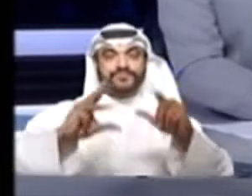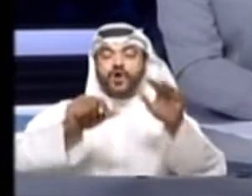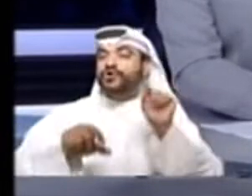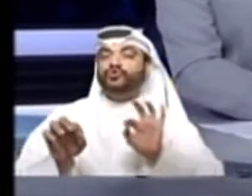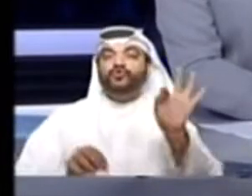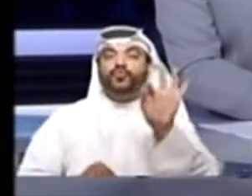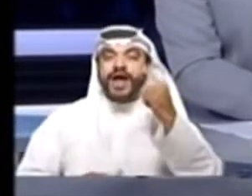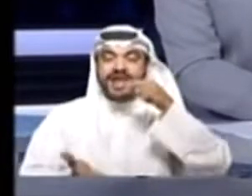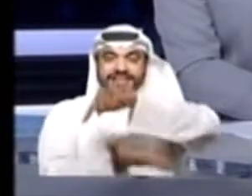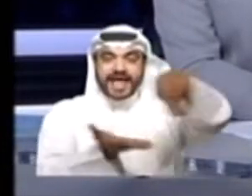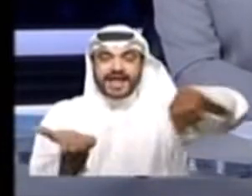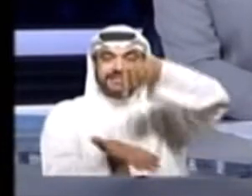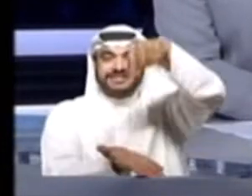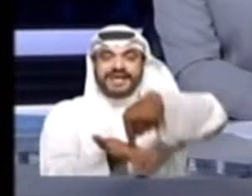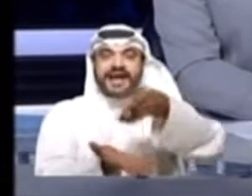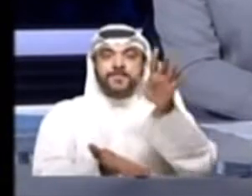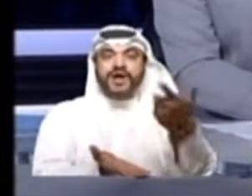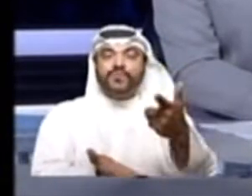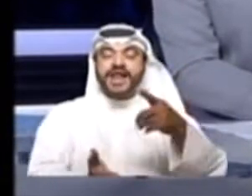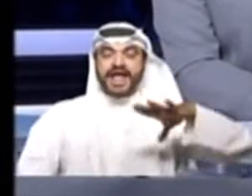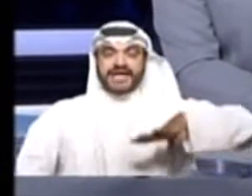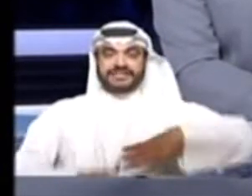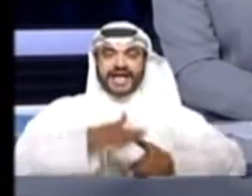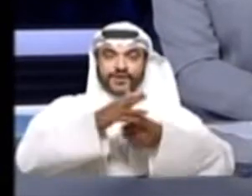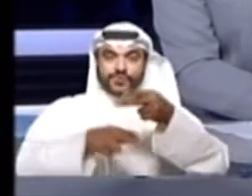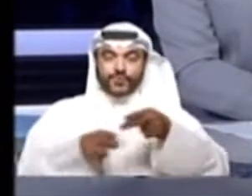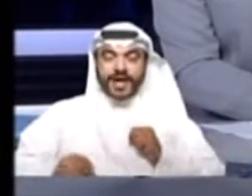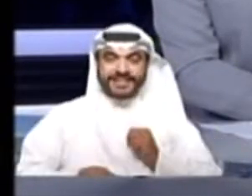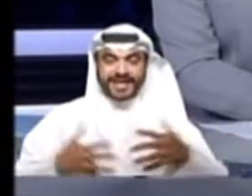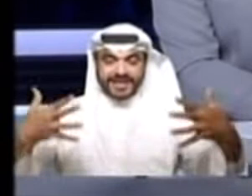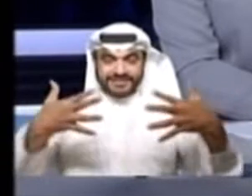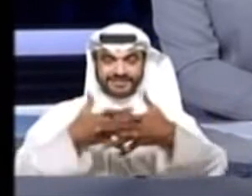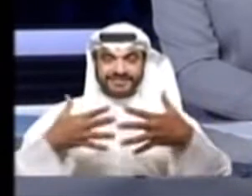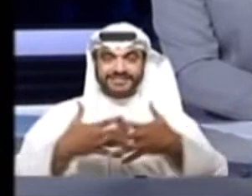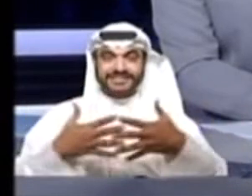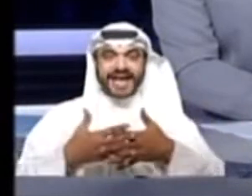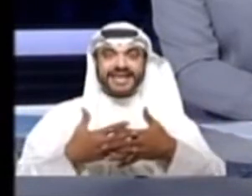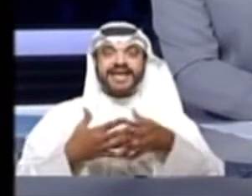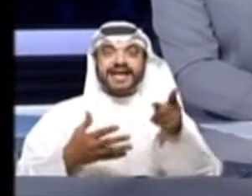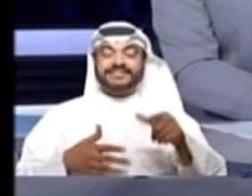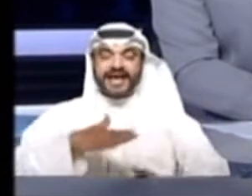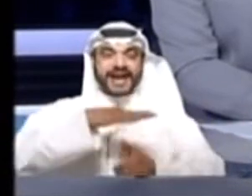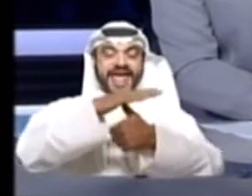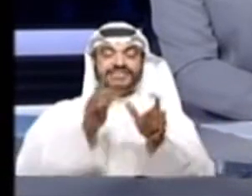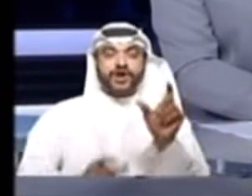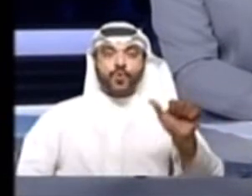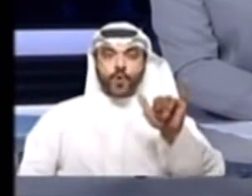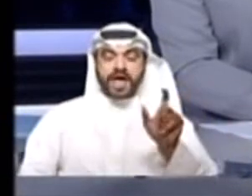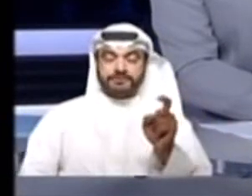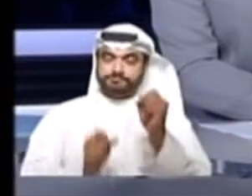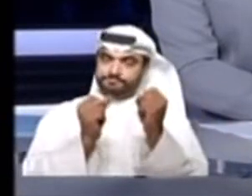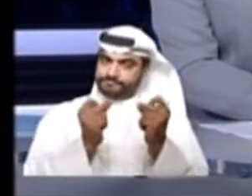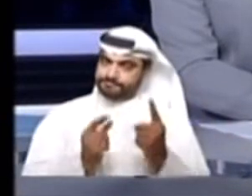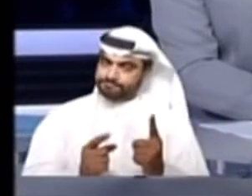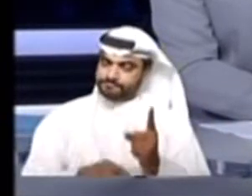2017-2018. رئيسة شركة النوير الكويتية لإدارة المشاريع الشيخ انتصار سالم العلي الصباح أثنت على الجهود